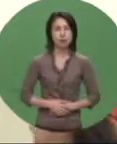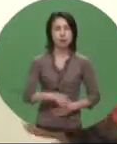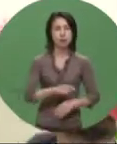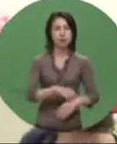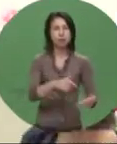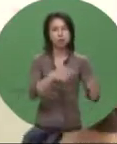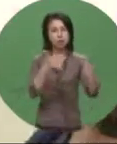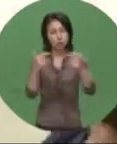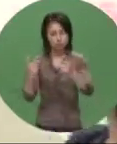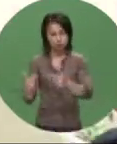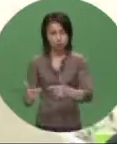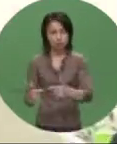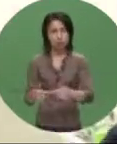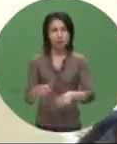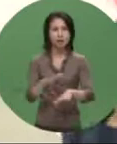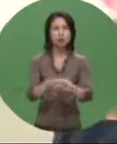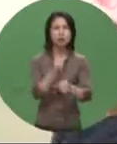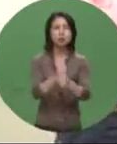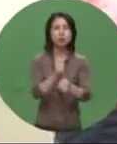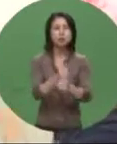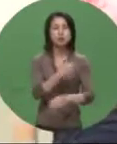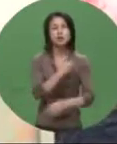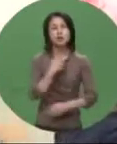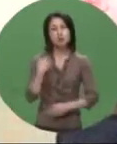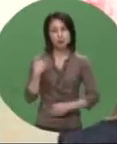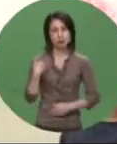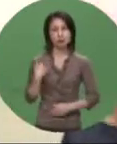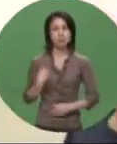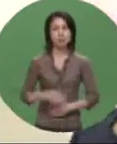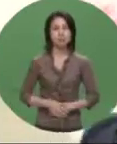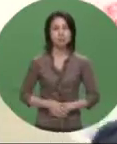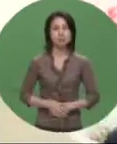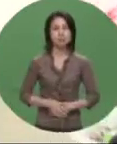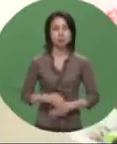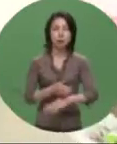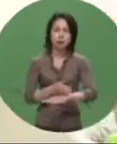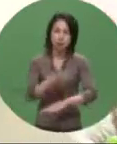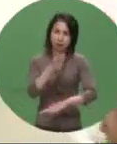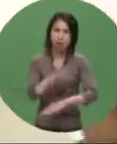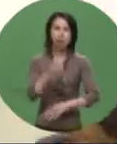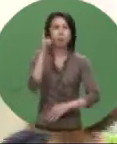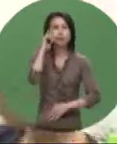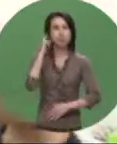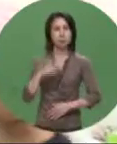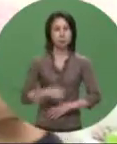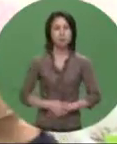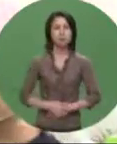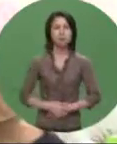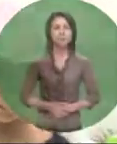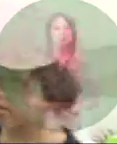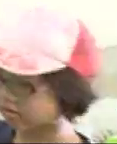くりものを作っていくという作業を経験させてもらって、大変感謝しています。